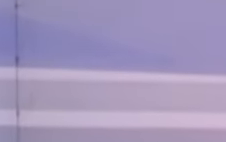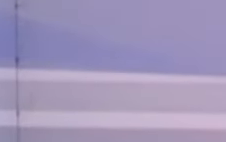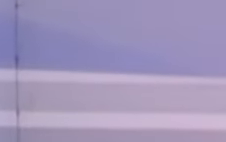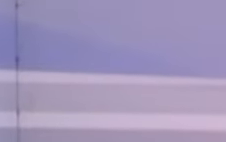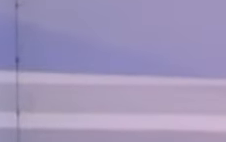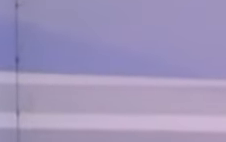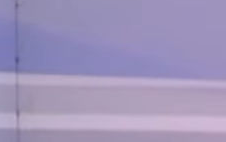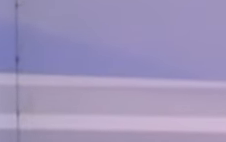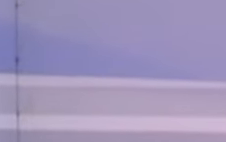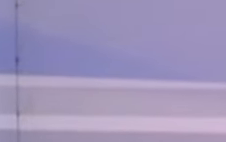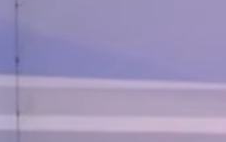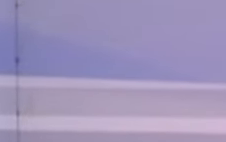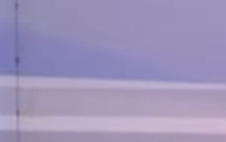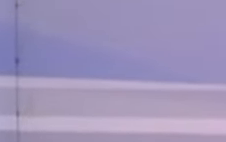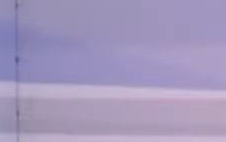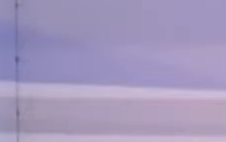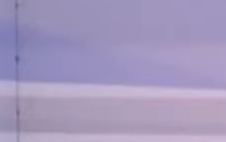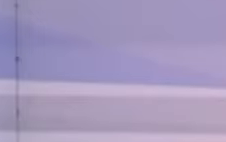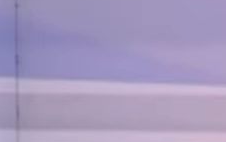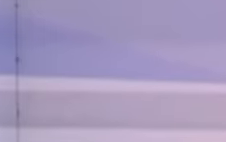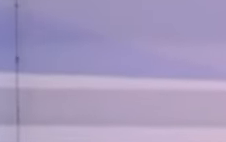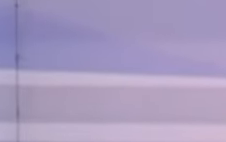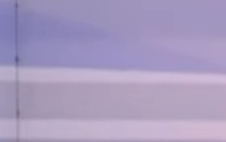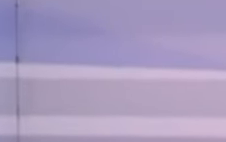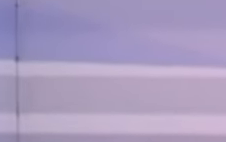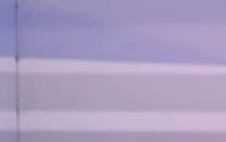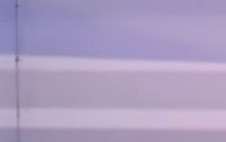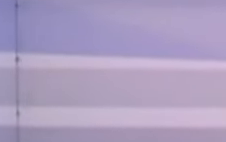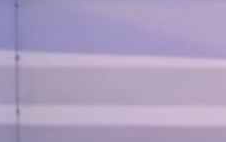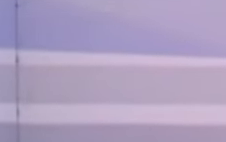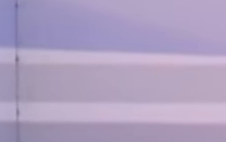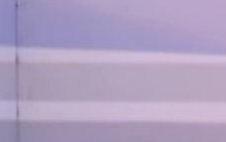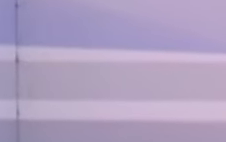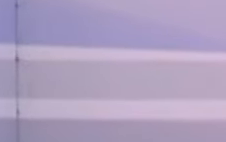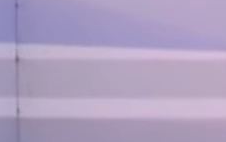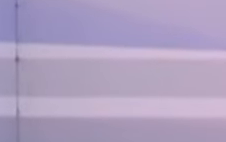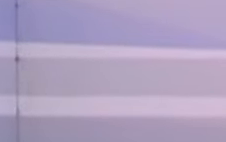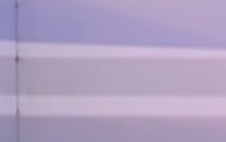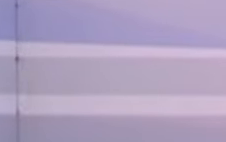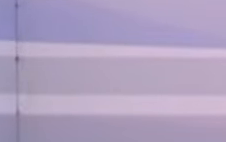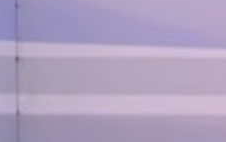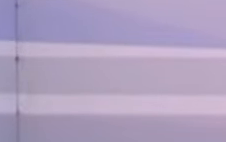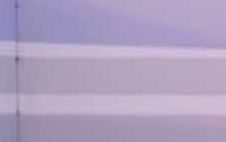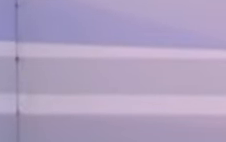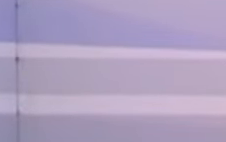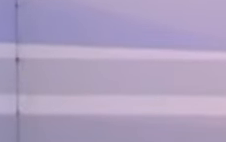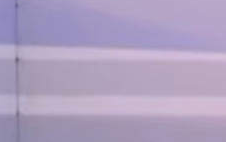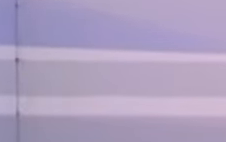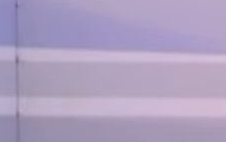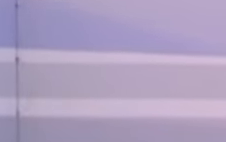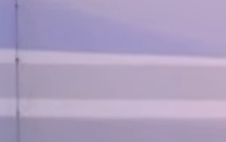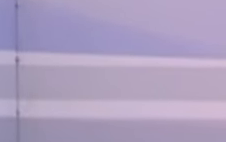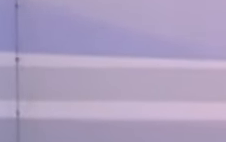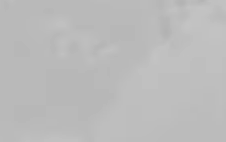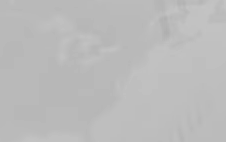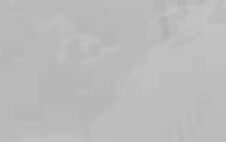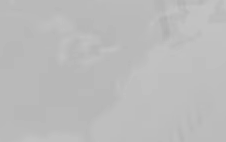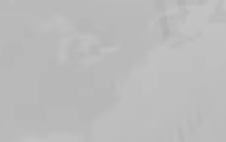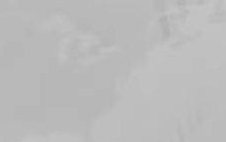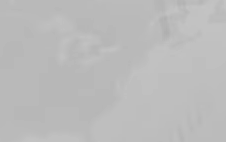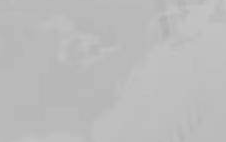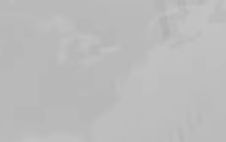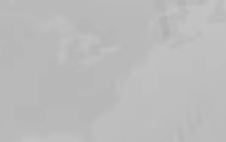sa YouTube. Sa mga kapuso abroad, samahan nyo kami sa GMA Pinoy TV at www.gmanews.tv.